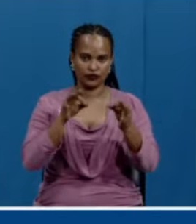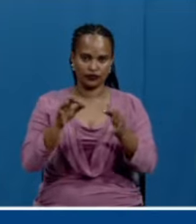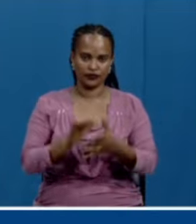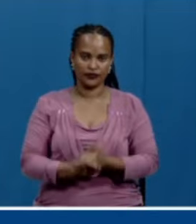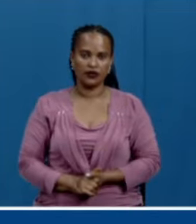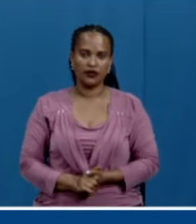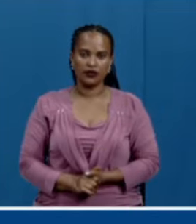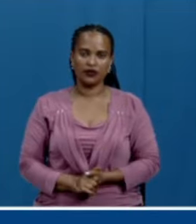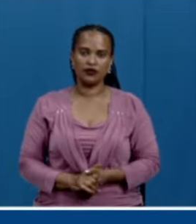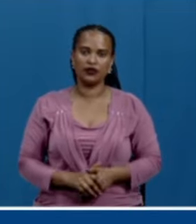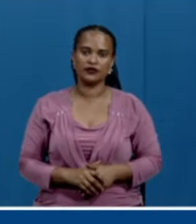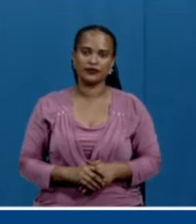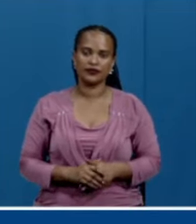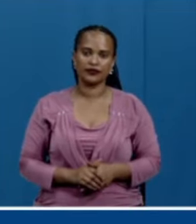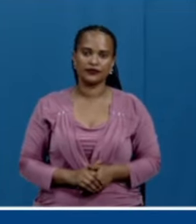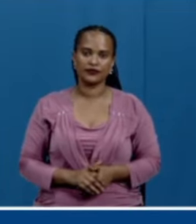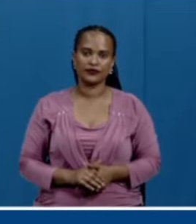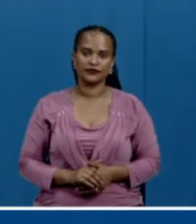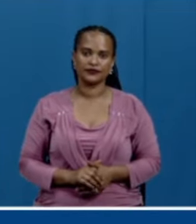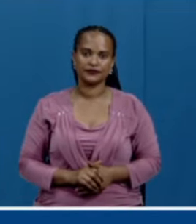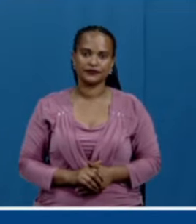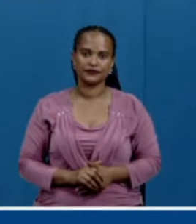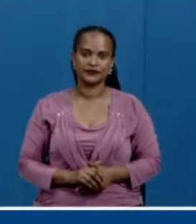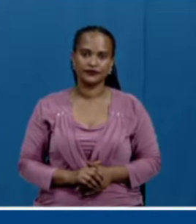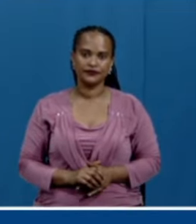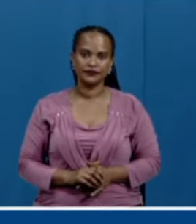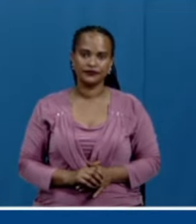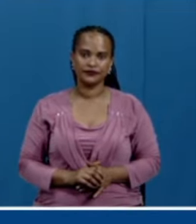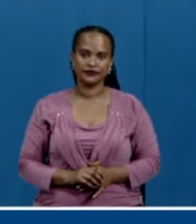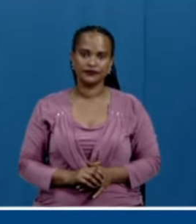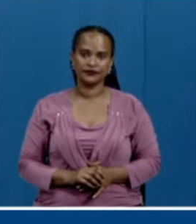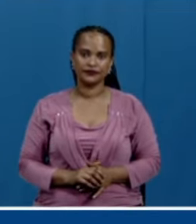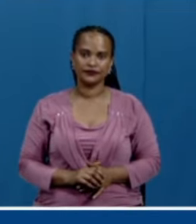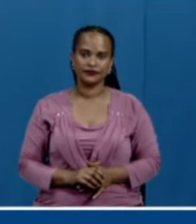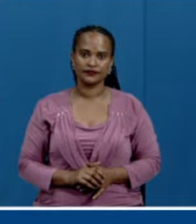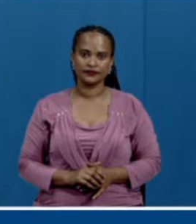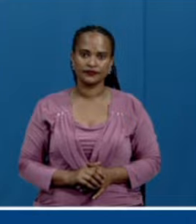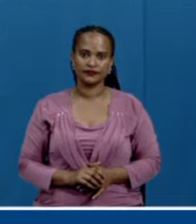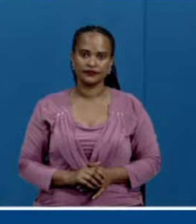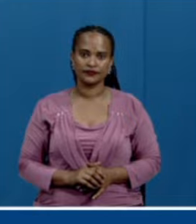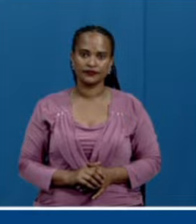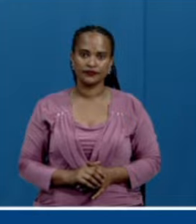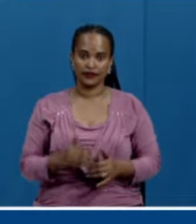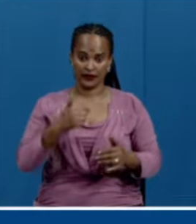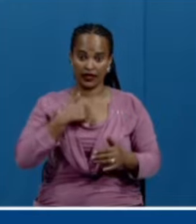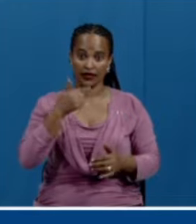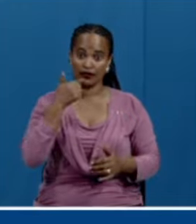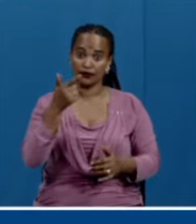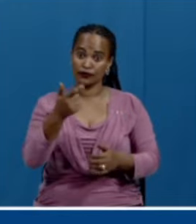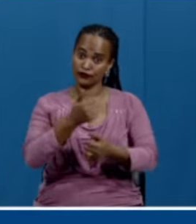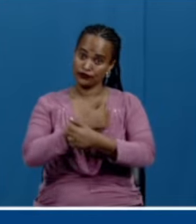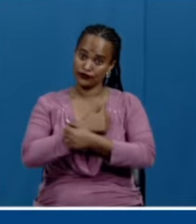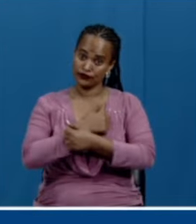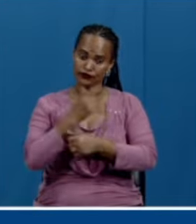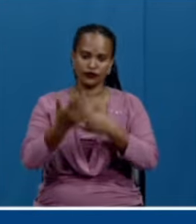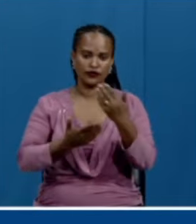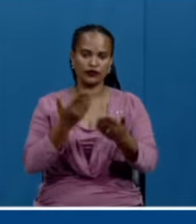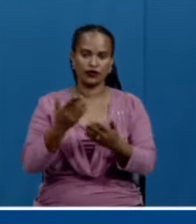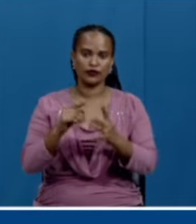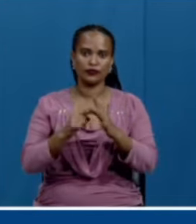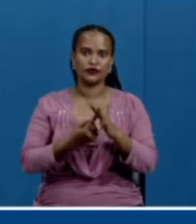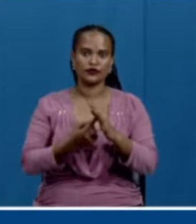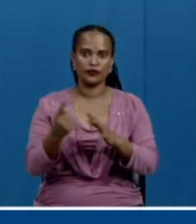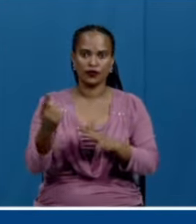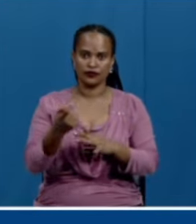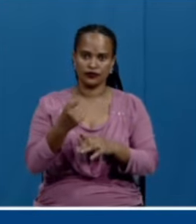to promise here in public that whatever issues you might have ኣነ ክብለኩም ዝፈቱ ግልጋሎት ንምጅማር